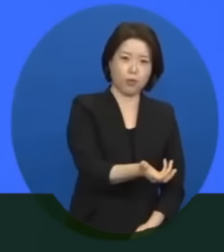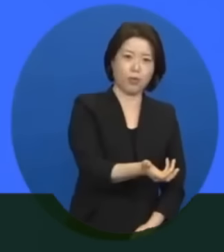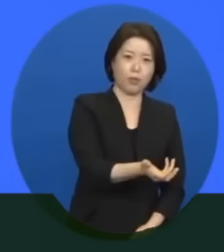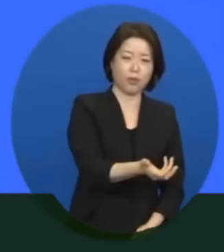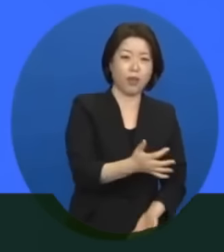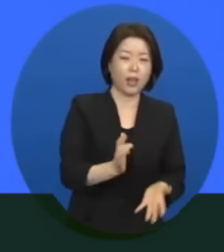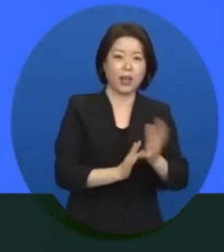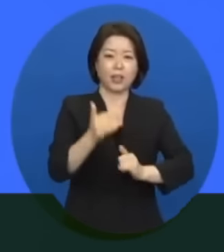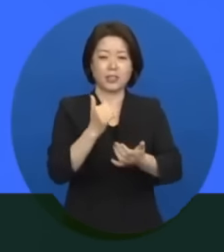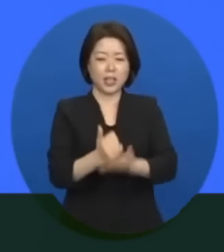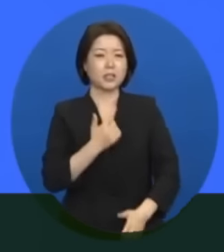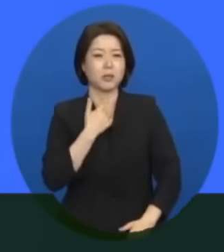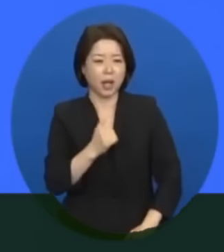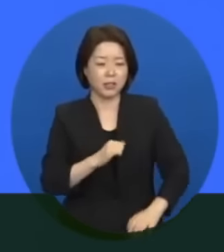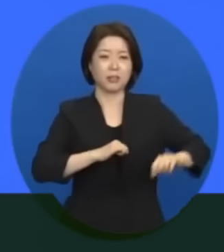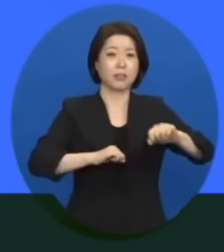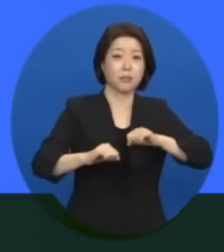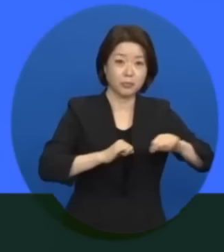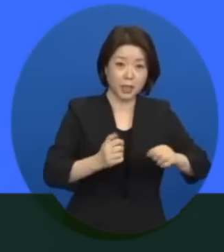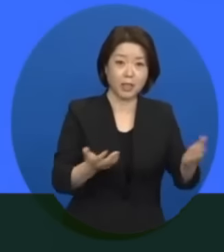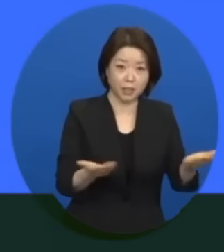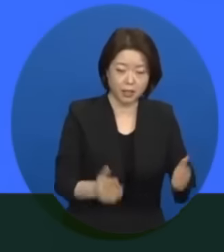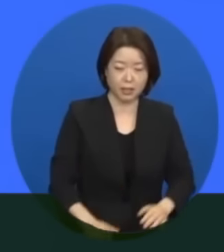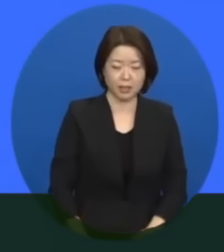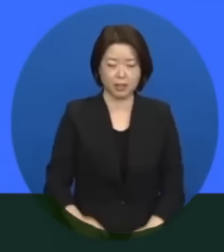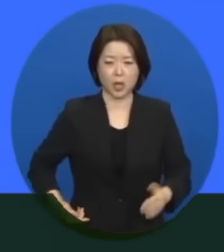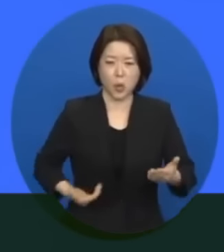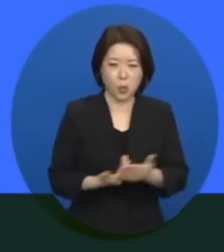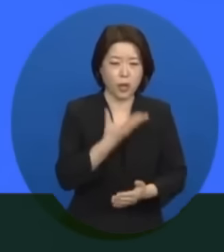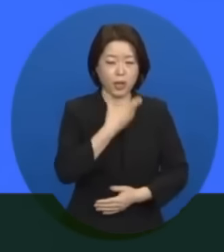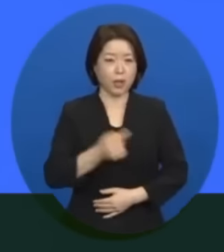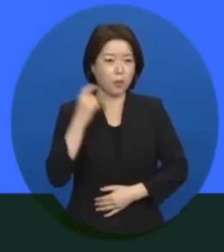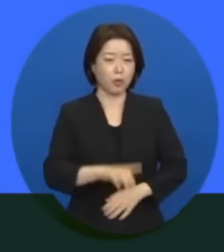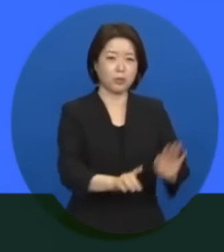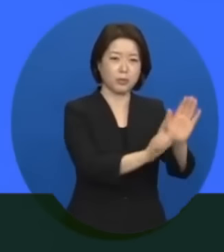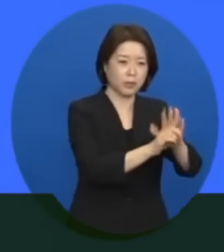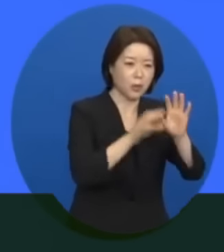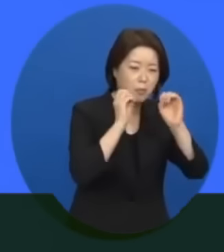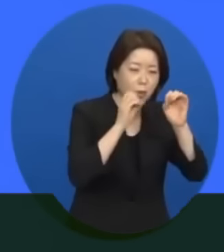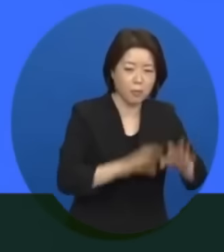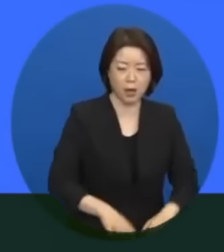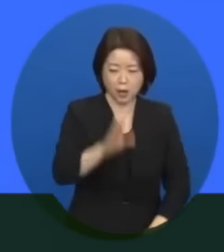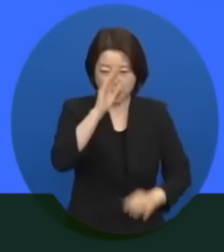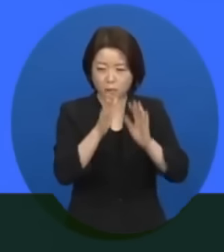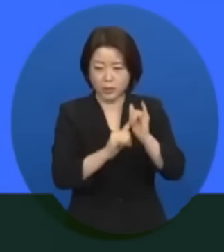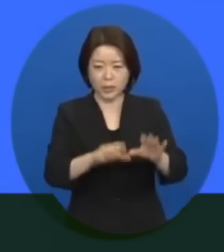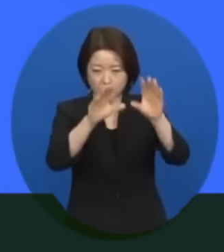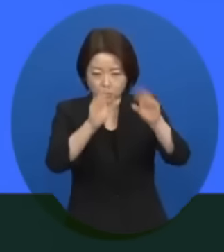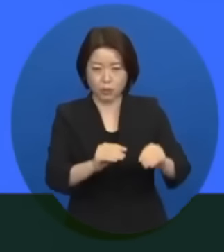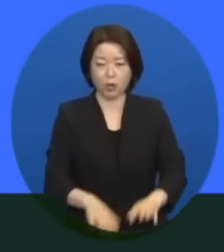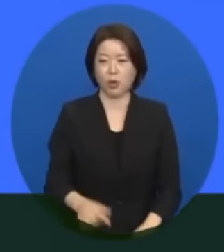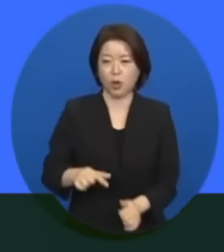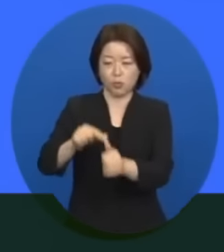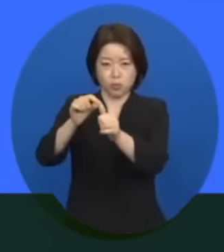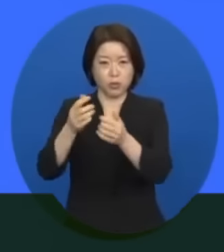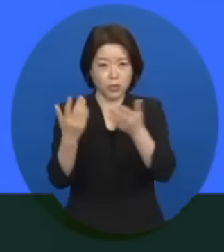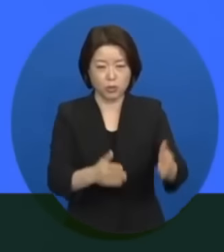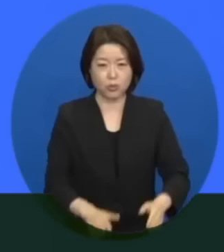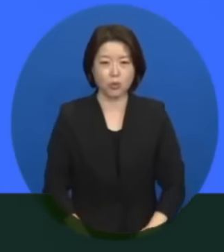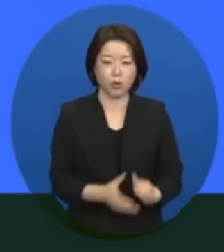예수님이 하셨던 사역 회개의 복음을 전하게 하시고 병든 자를 치유하고 구원하며 화해케